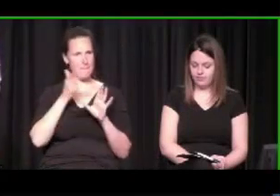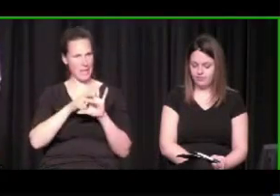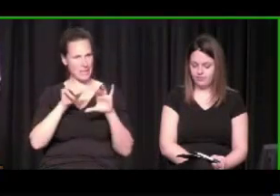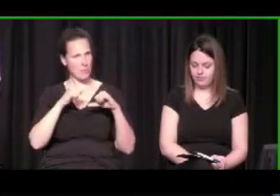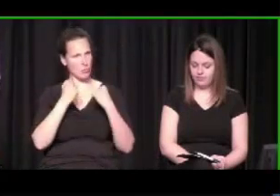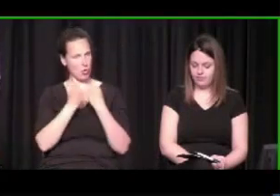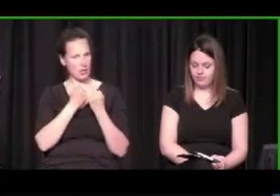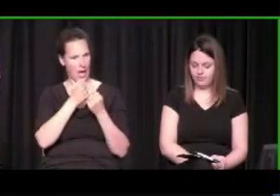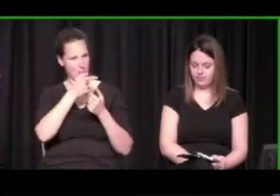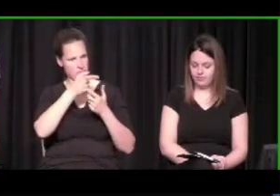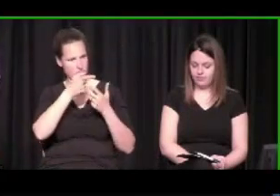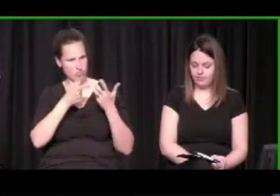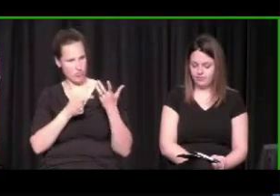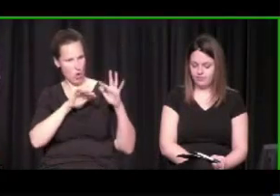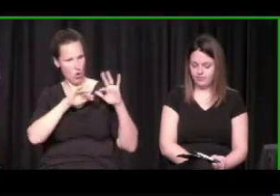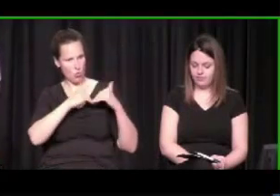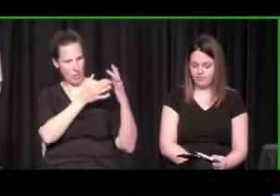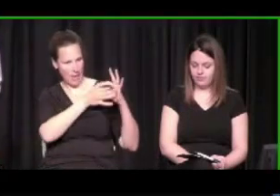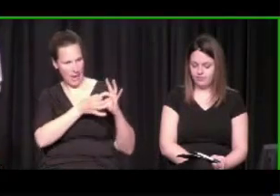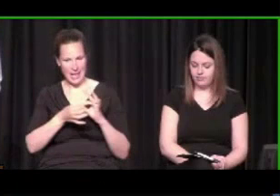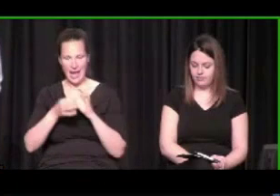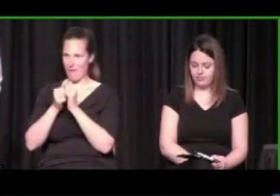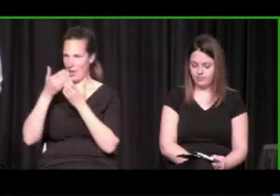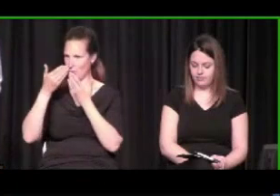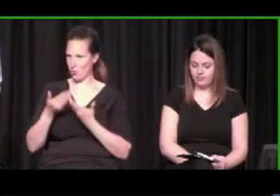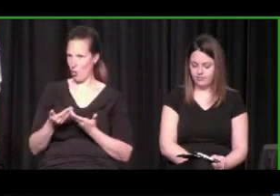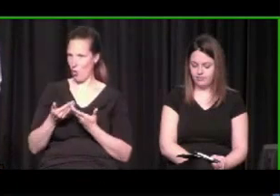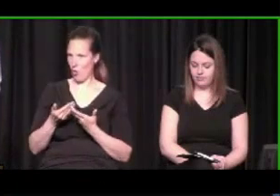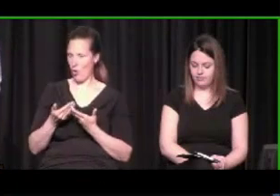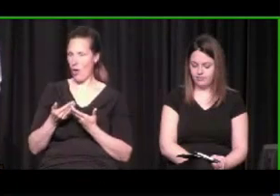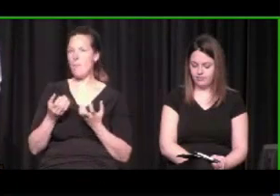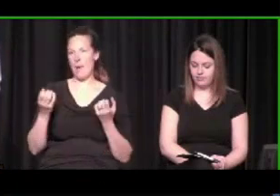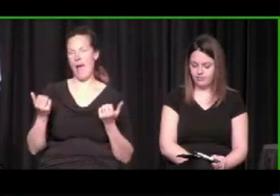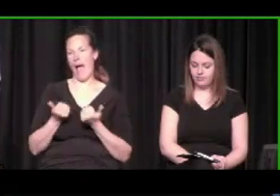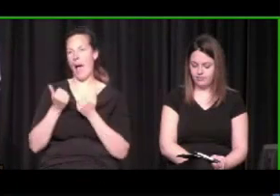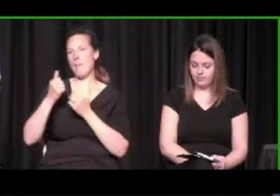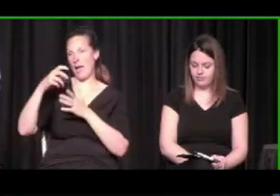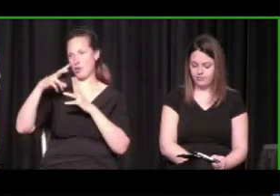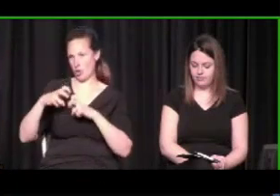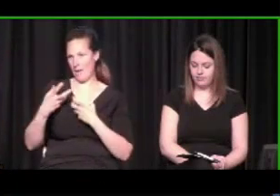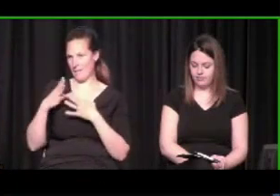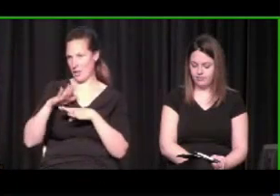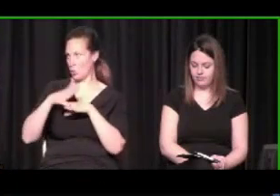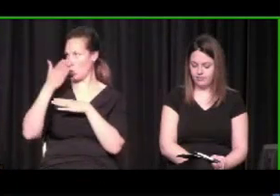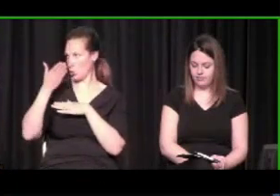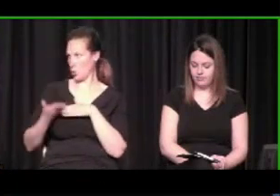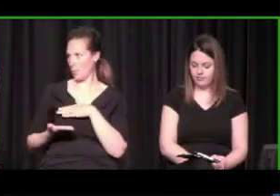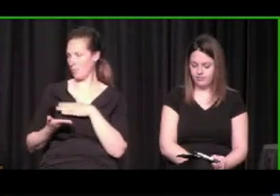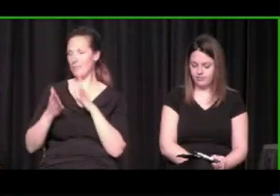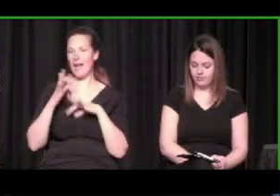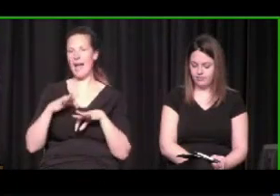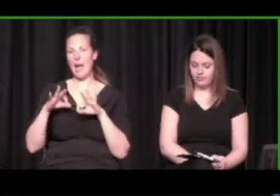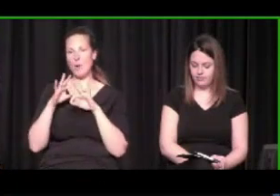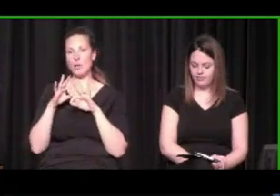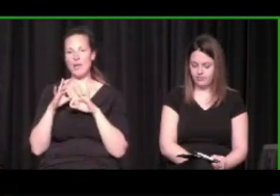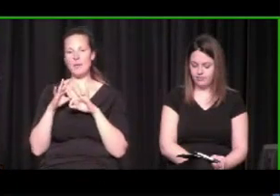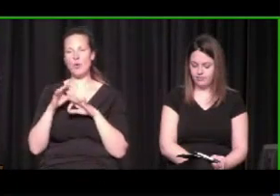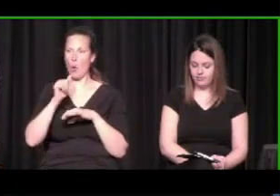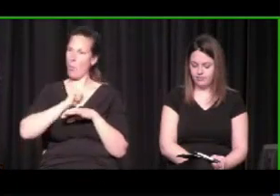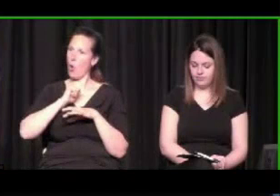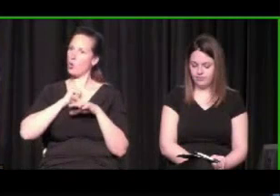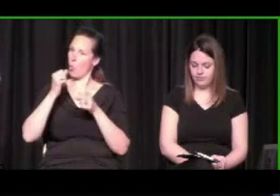Donc, il y a aussi des liens positifs qui sont documentés à différents niveaux. Donc, c'est d'autant plus important de se préoccuper de